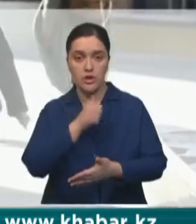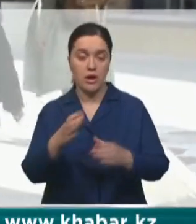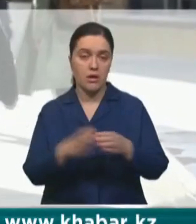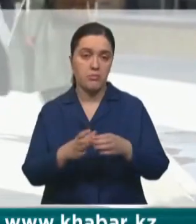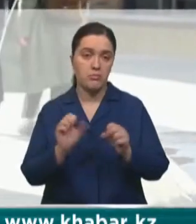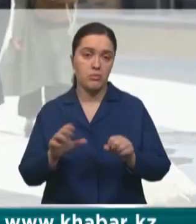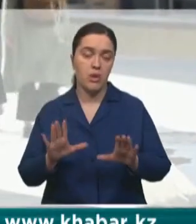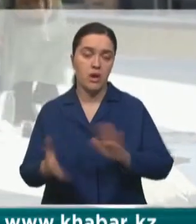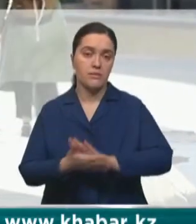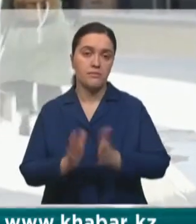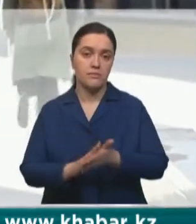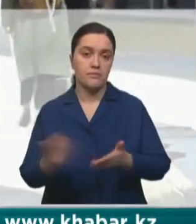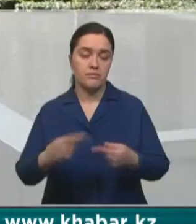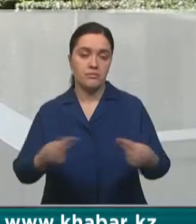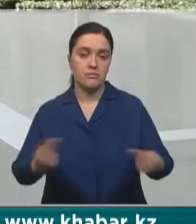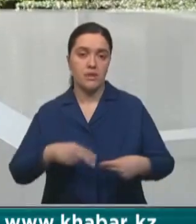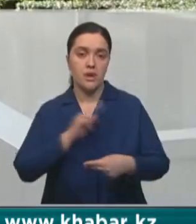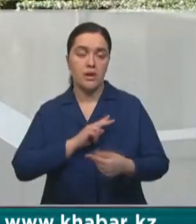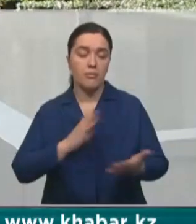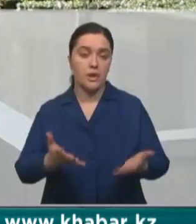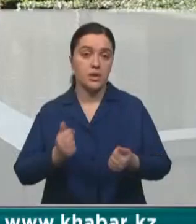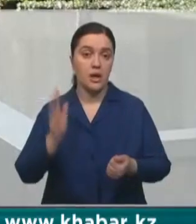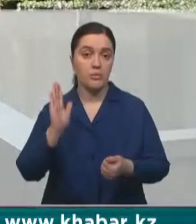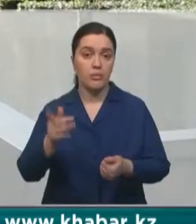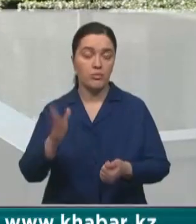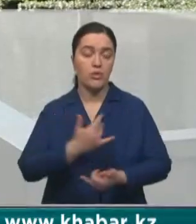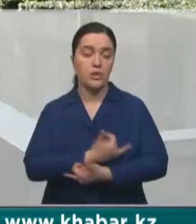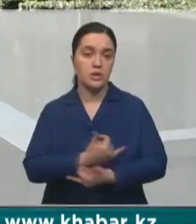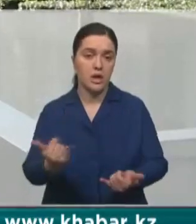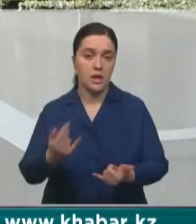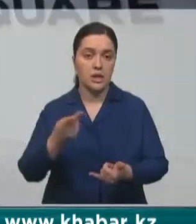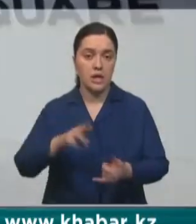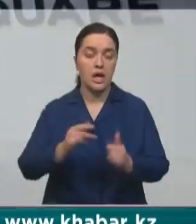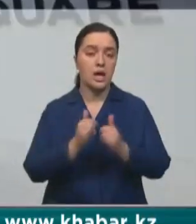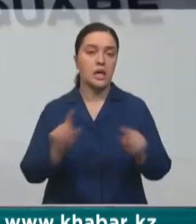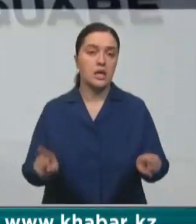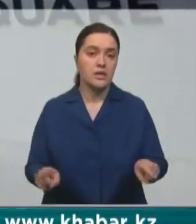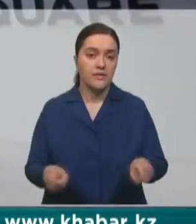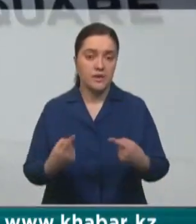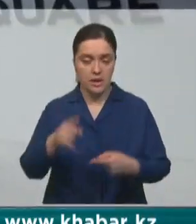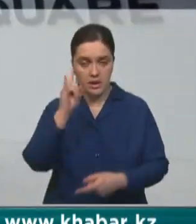предложит контракт. Программист не исключает, что в будущем будет служить во благо Родины для развития